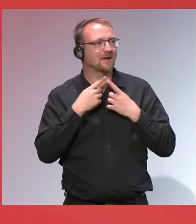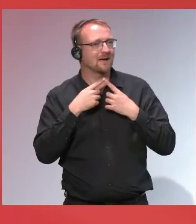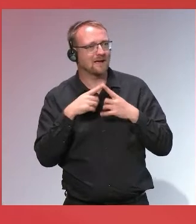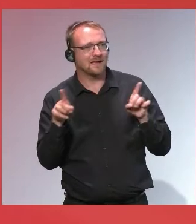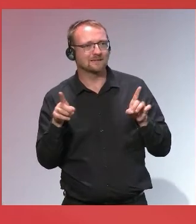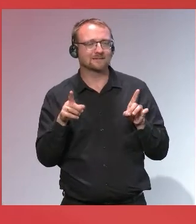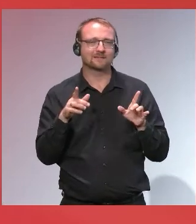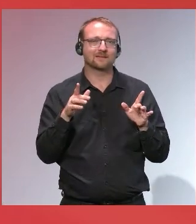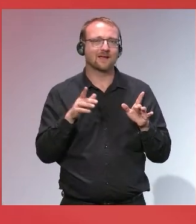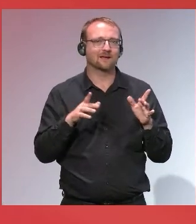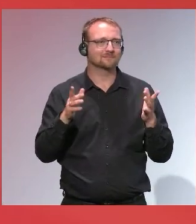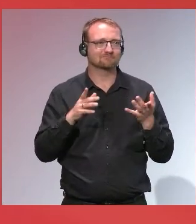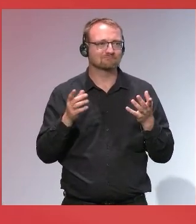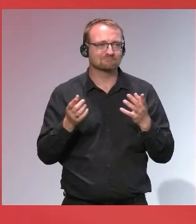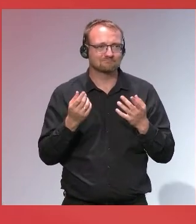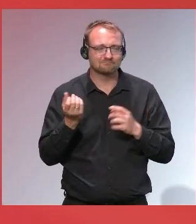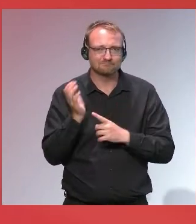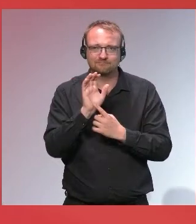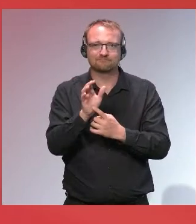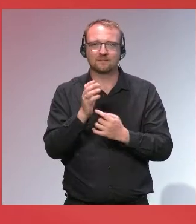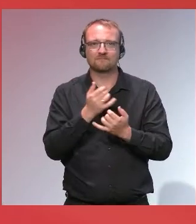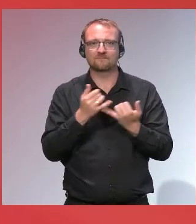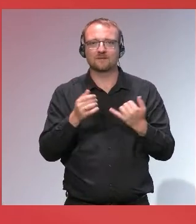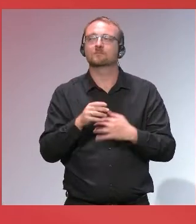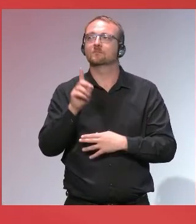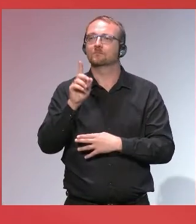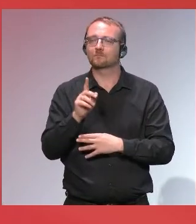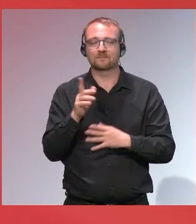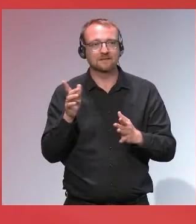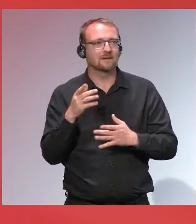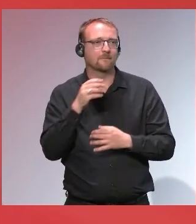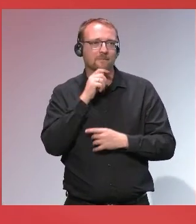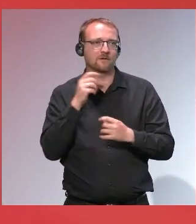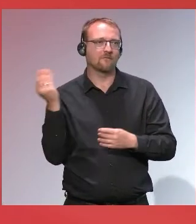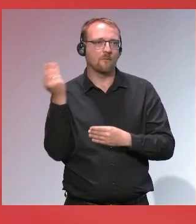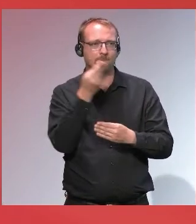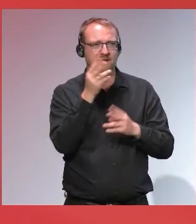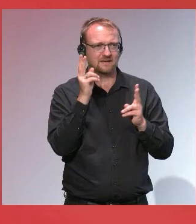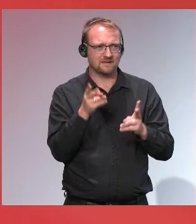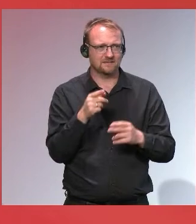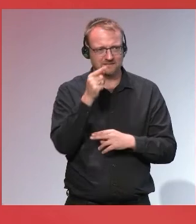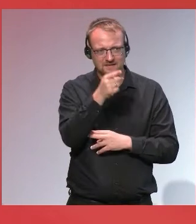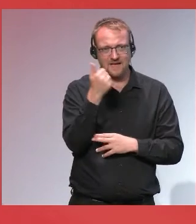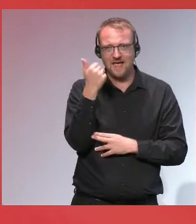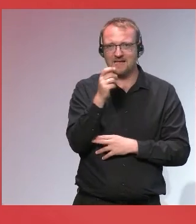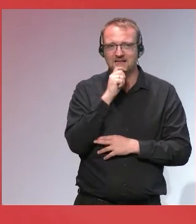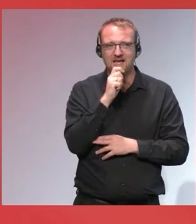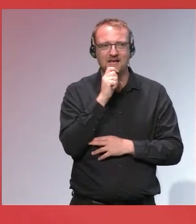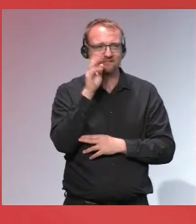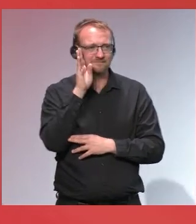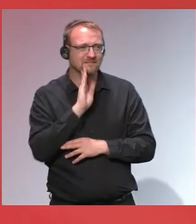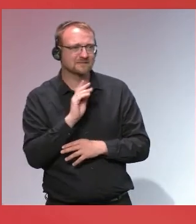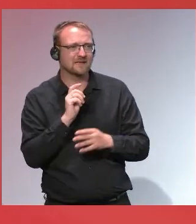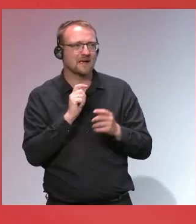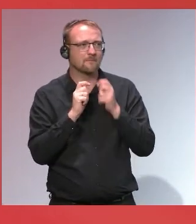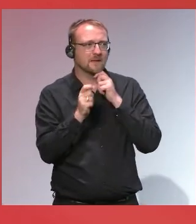Wahl wünschen, dass es uns möglich macht, Ihnen ein Mikrofon zu bringen. Da ist eine Hand, bitte schön, das Mikrofon kommt zu Ihnen,